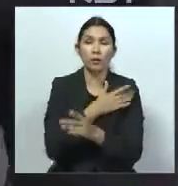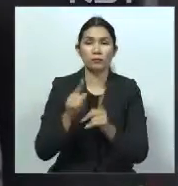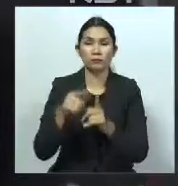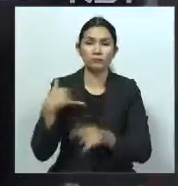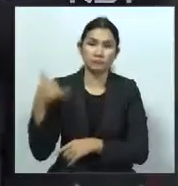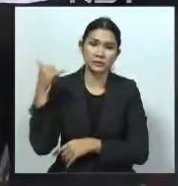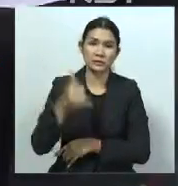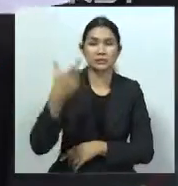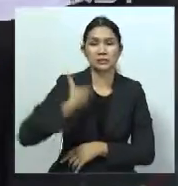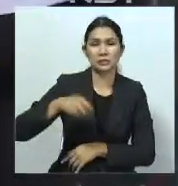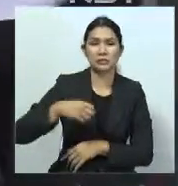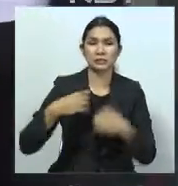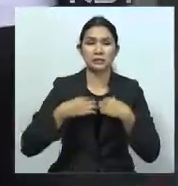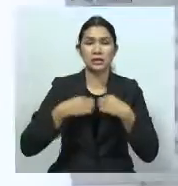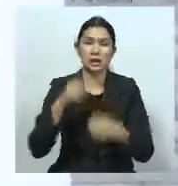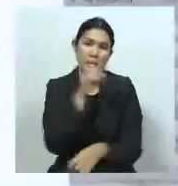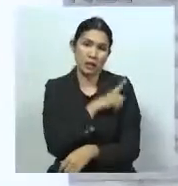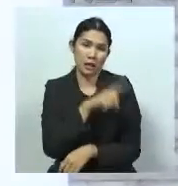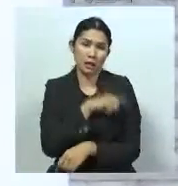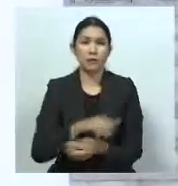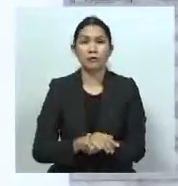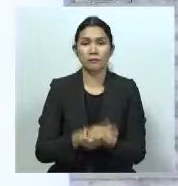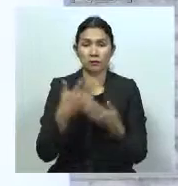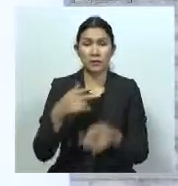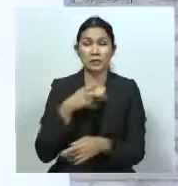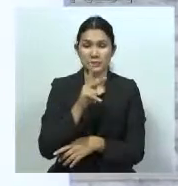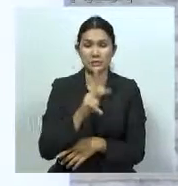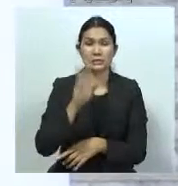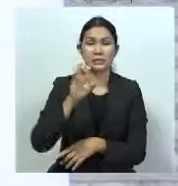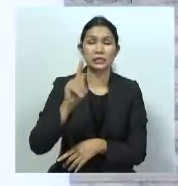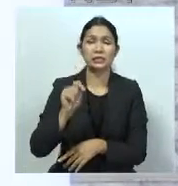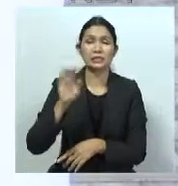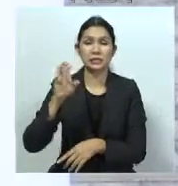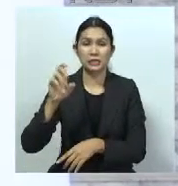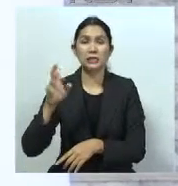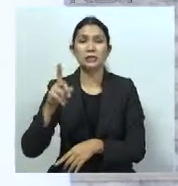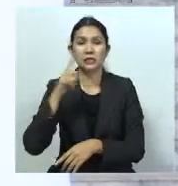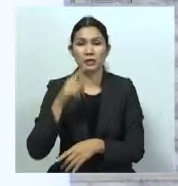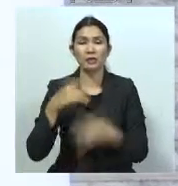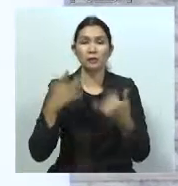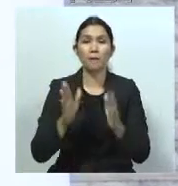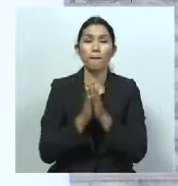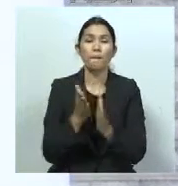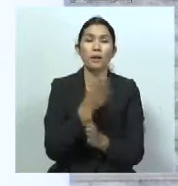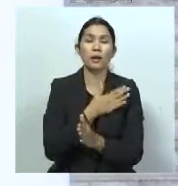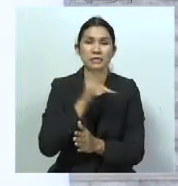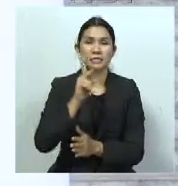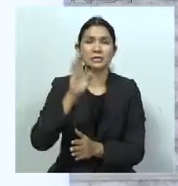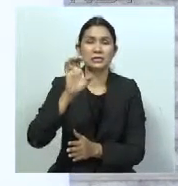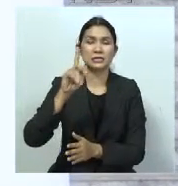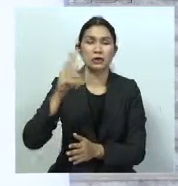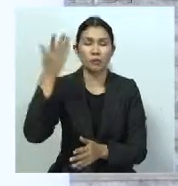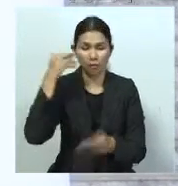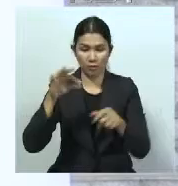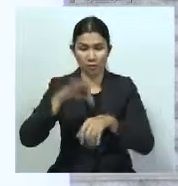กายเดินทางมายังศาลด้วยชุดขาวขณะที่นายกิติชูเนตรหรืออดีตพระครูวิลาศกิจจานุกูลหรือพระครูกิติอดีตร